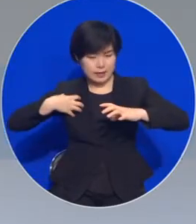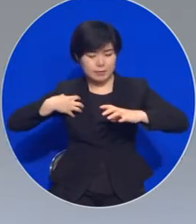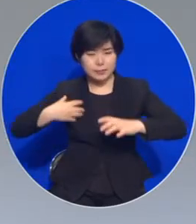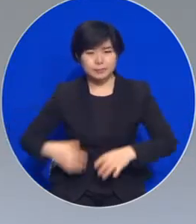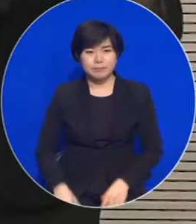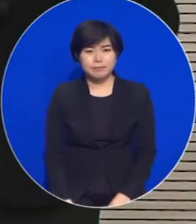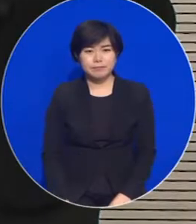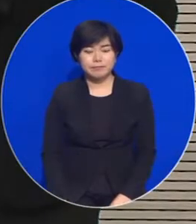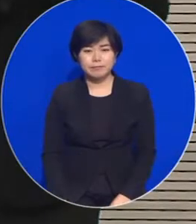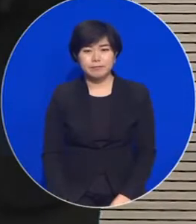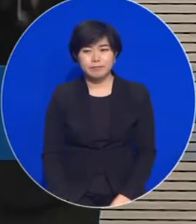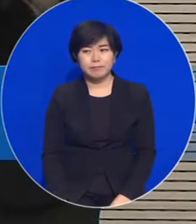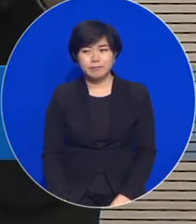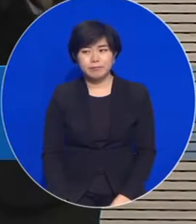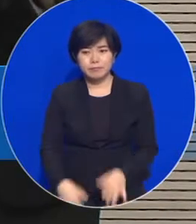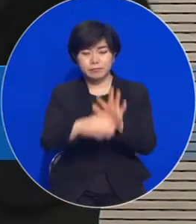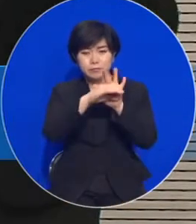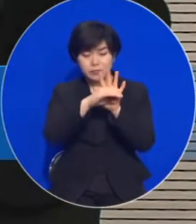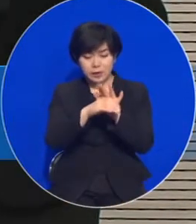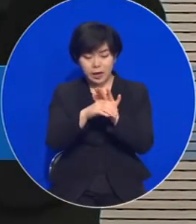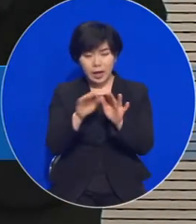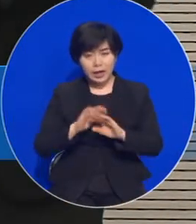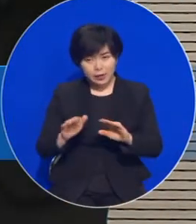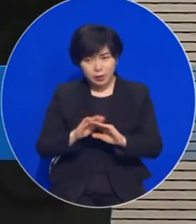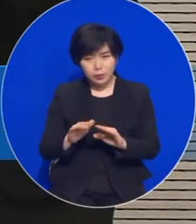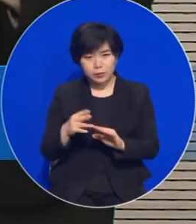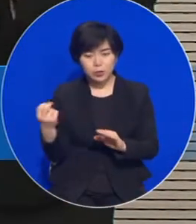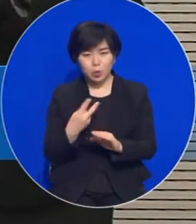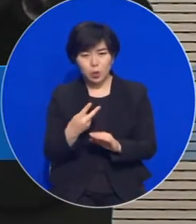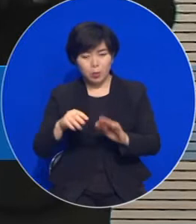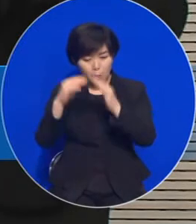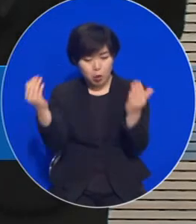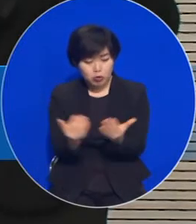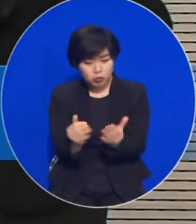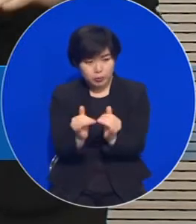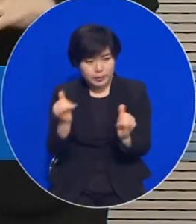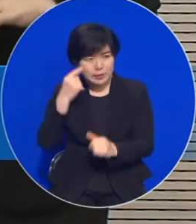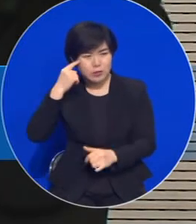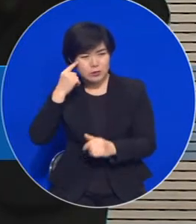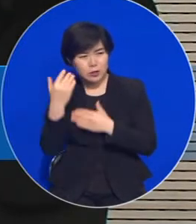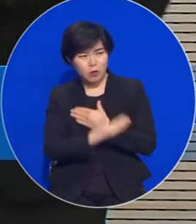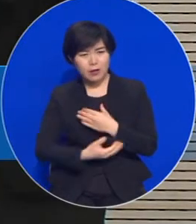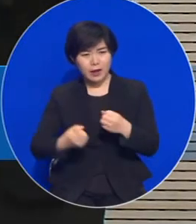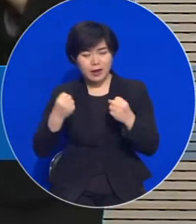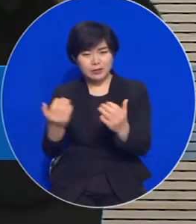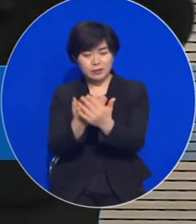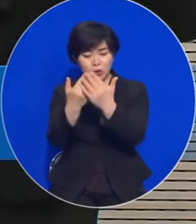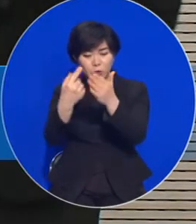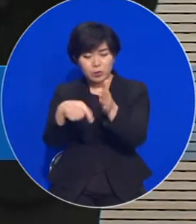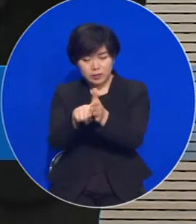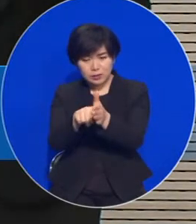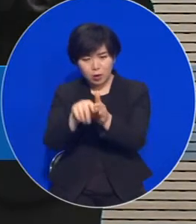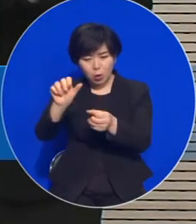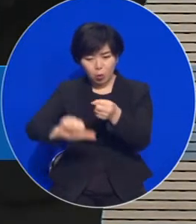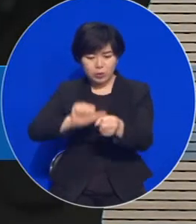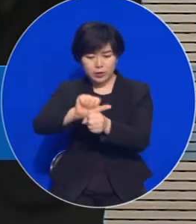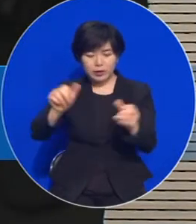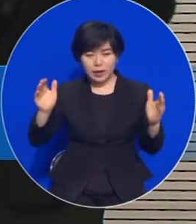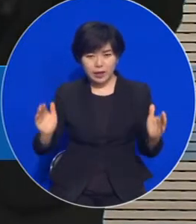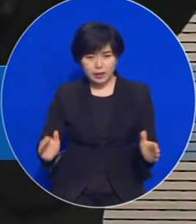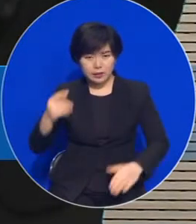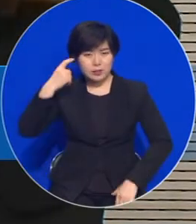했습니다 털어놔 7 극복과 정곡면 정신건강 증진을 위해 향후 5년간